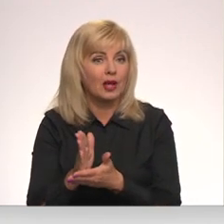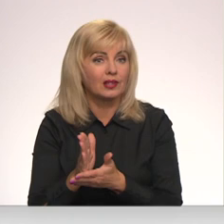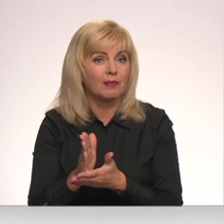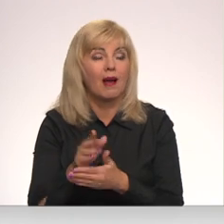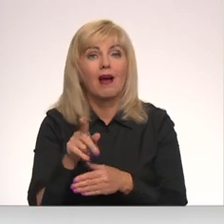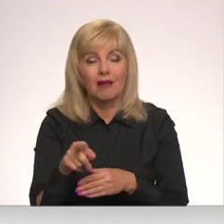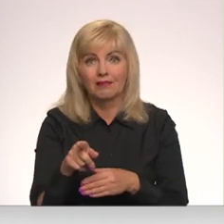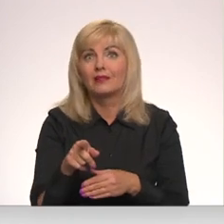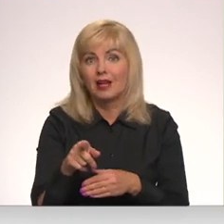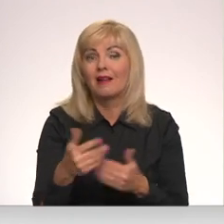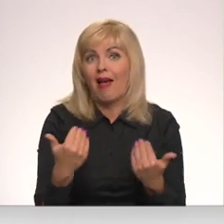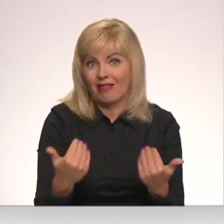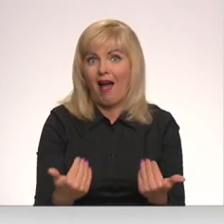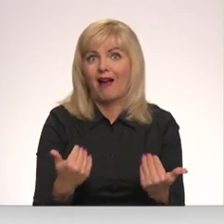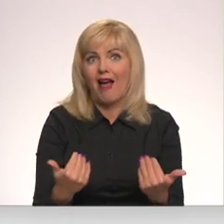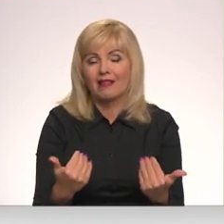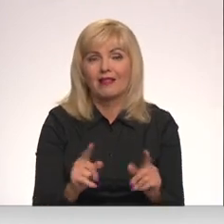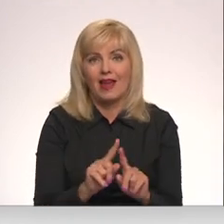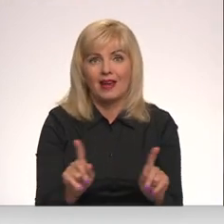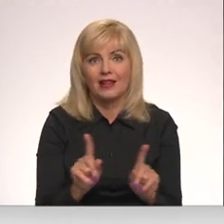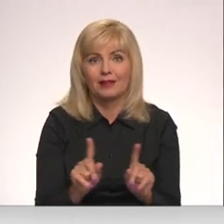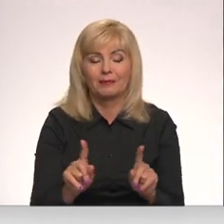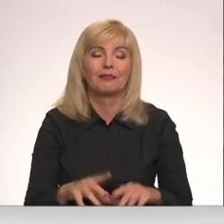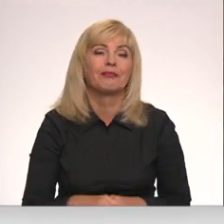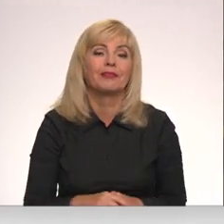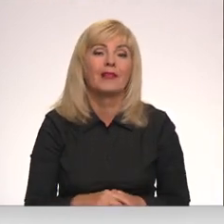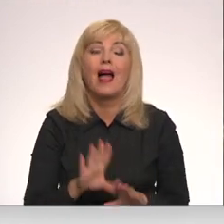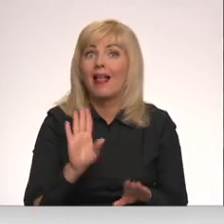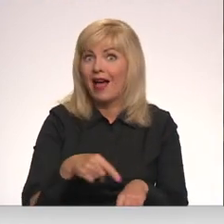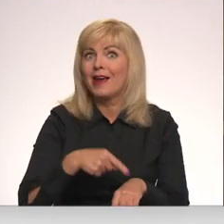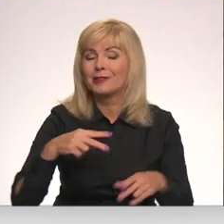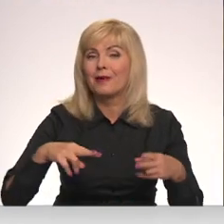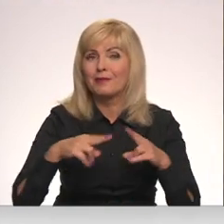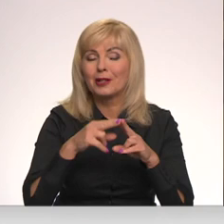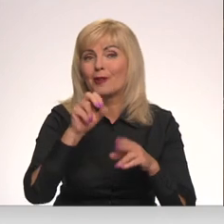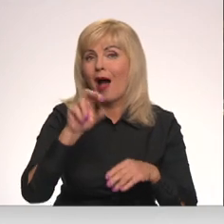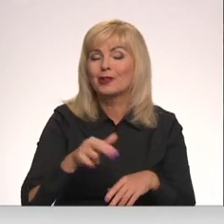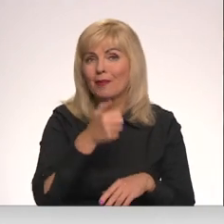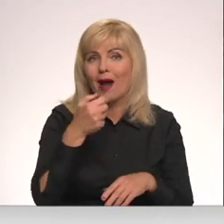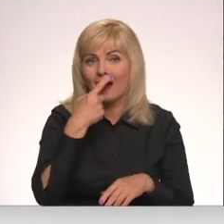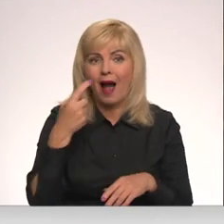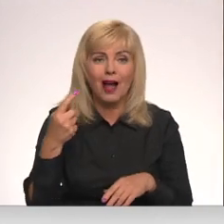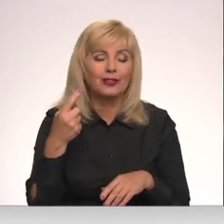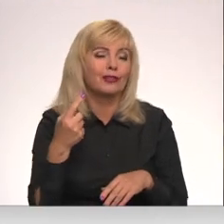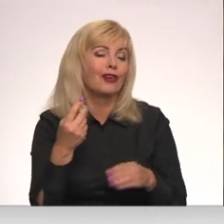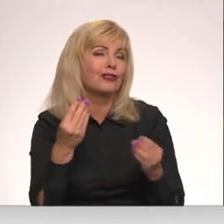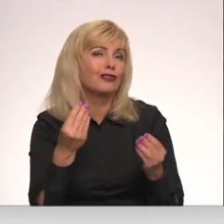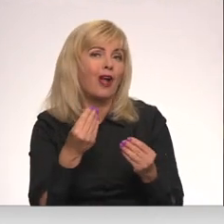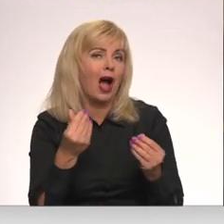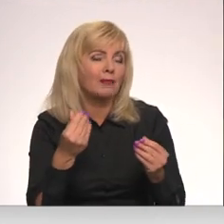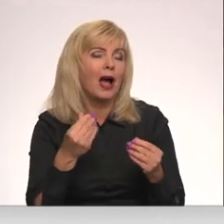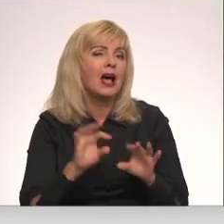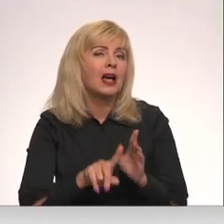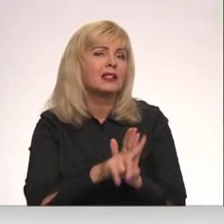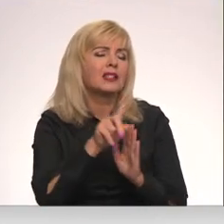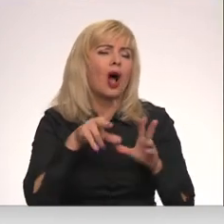teiksim, tik tālu, kā tagad viņi ir. Lai izjustu pils 18. Gadsimta šarmu, sākotnēji veikts